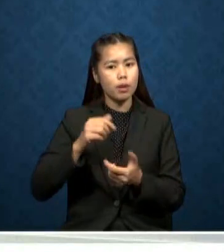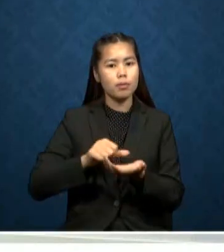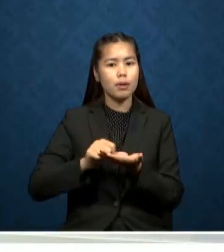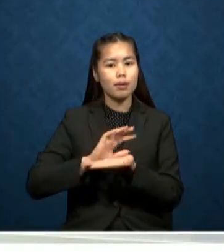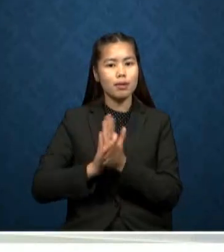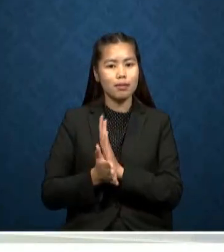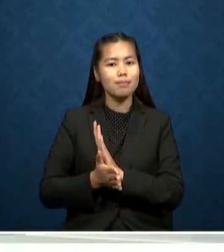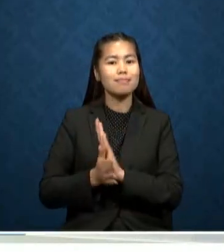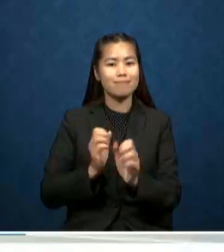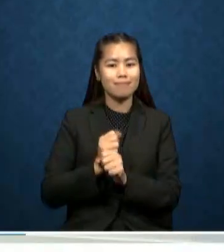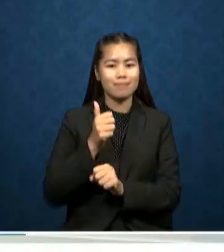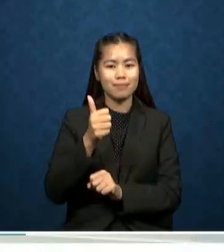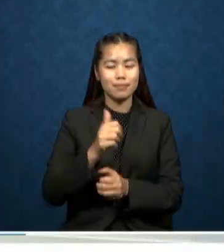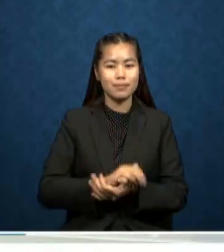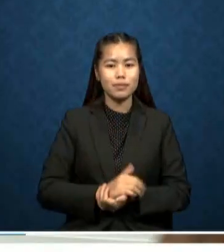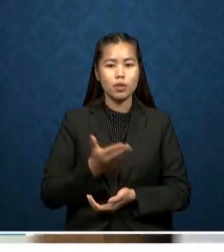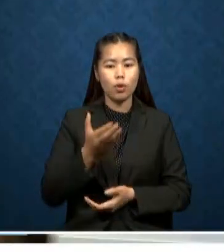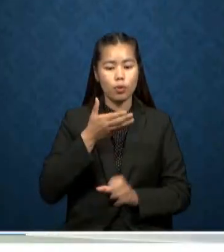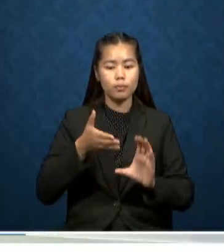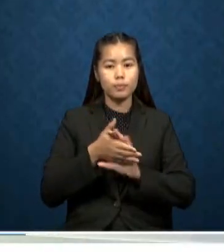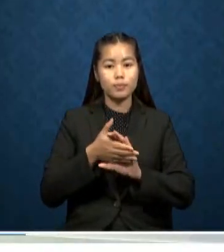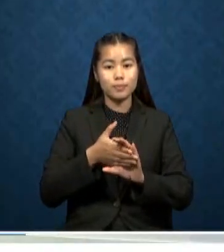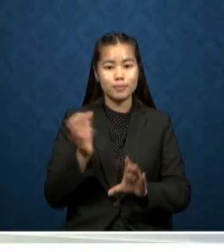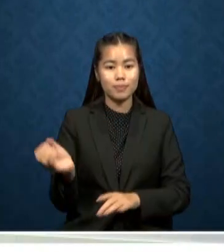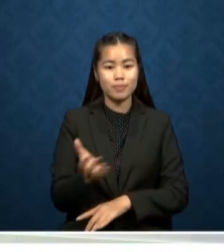ไปขอภาพเลย